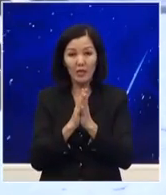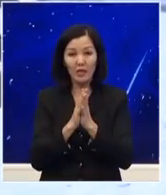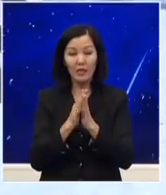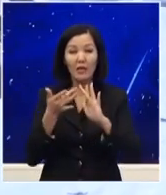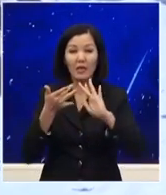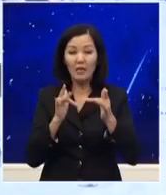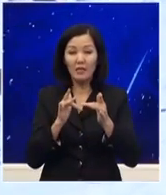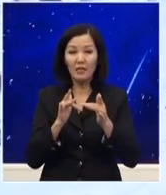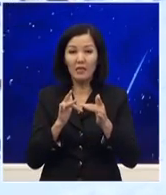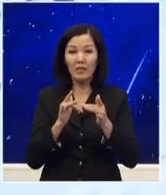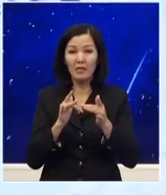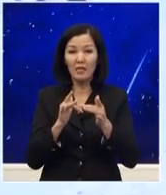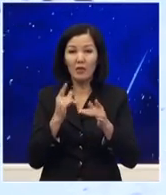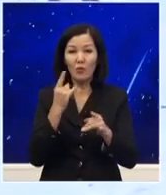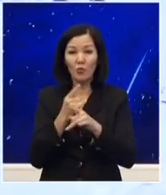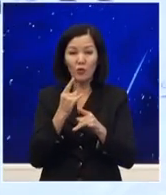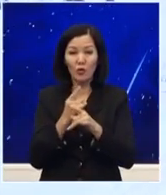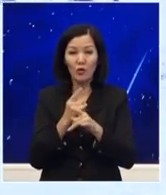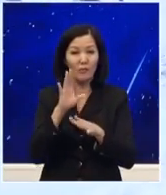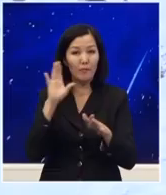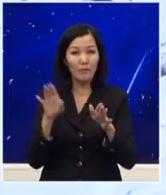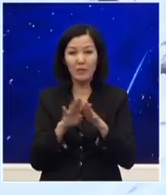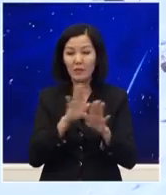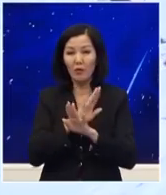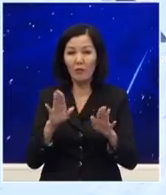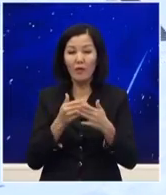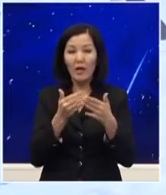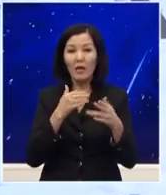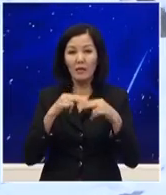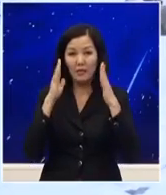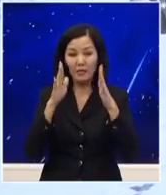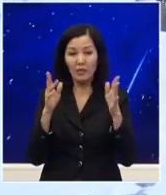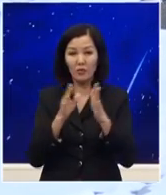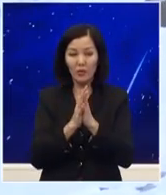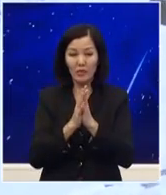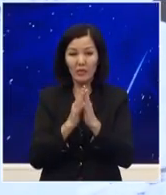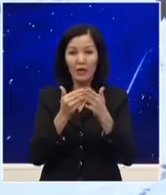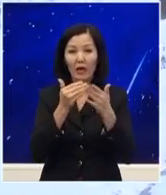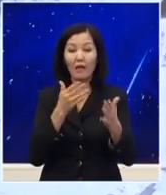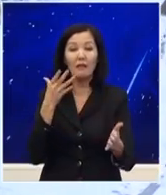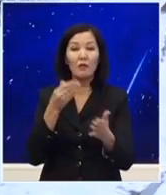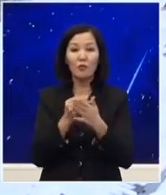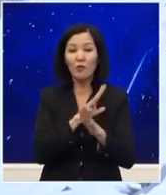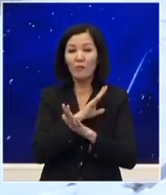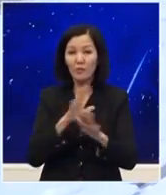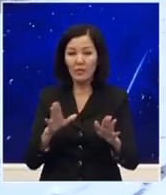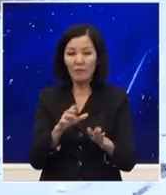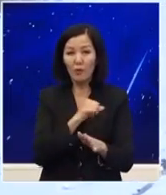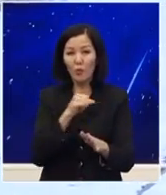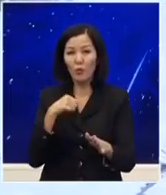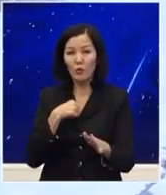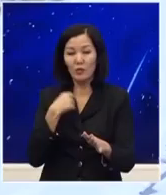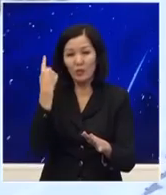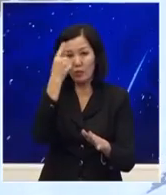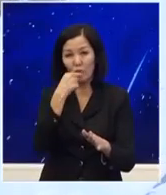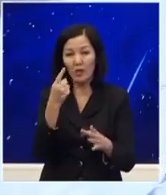интернет алаяқтардың құрбанына айналып, сан солып қалмау үшін барынша сақ болуды ескертеді. Алдын ала төлем жасамай, жеке мәліметіңізді құпия